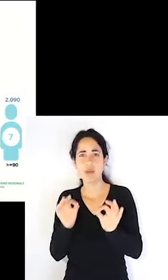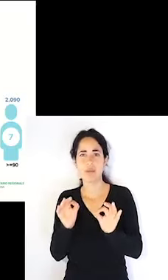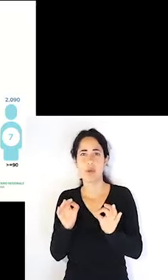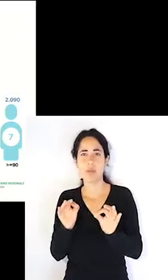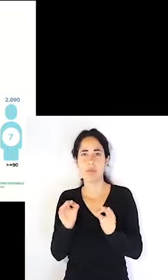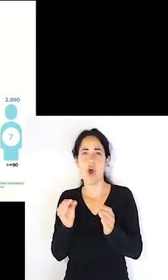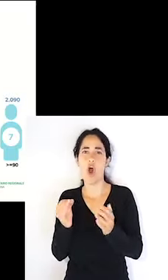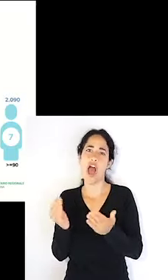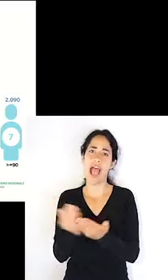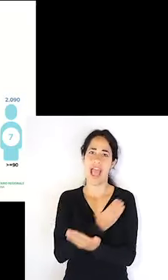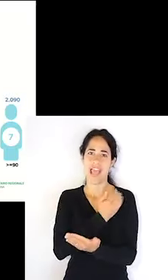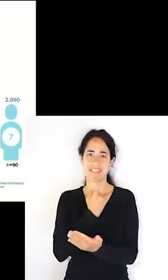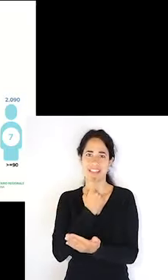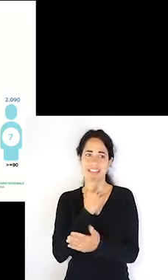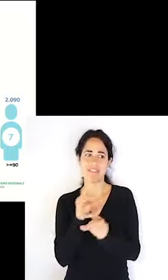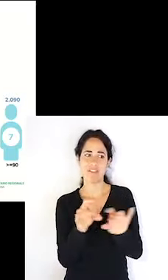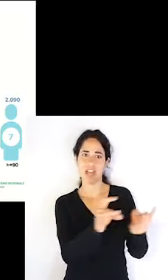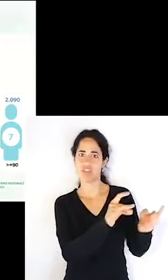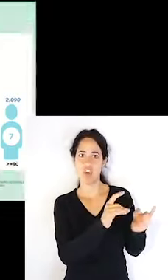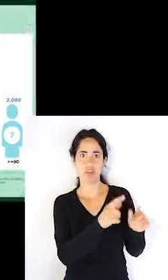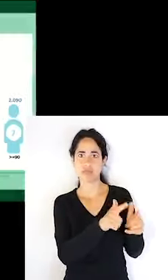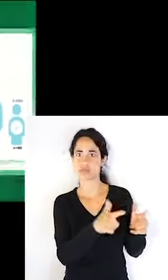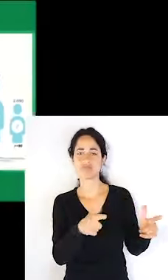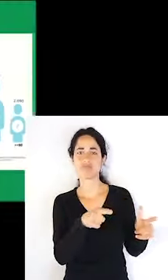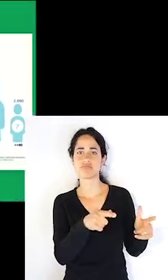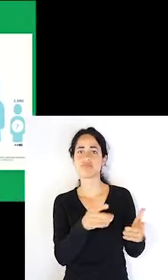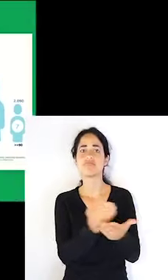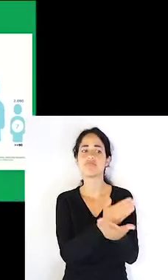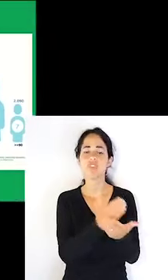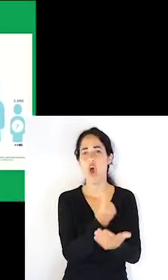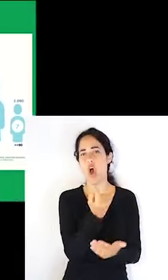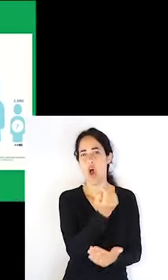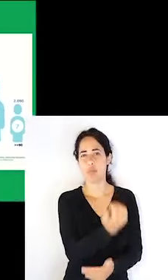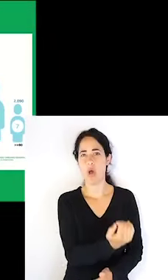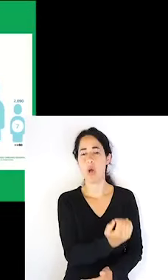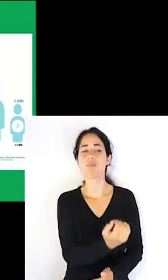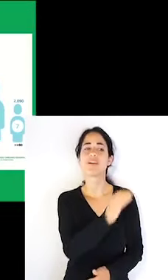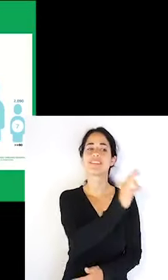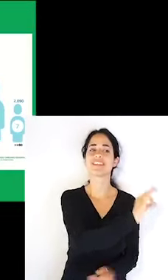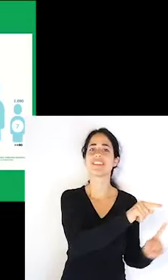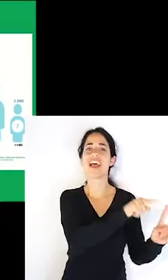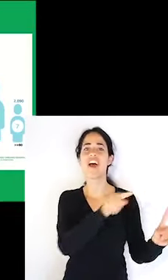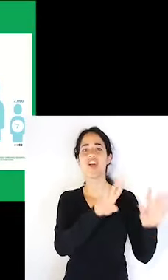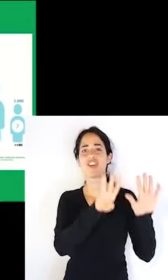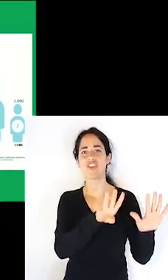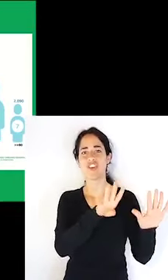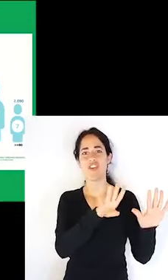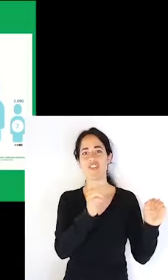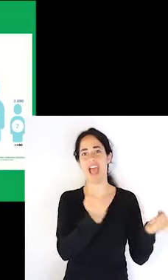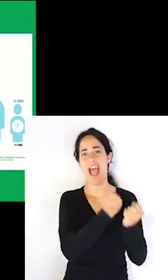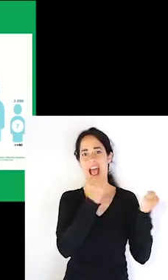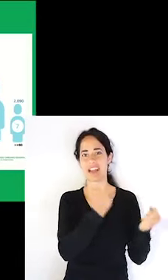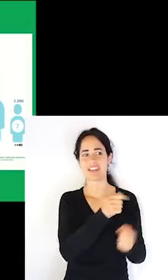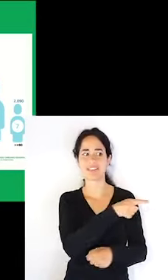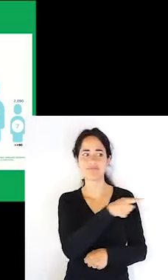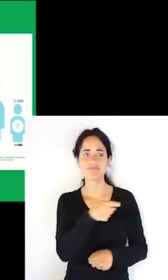diciamo, risparmiata dall'infezione da Covid è quella dallo 0-9 anni.